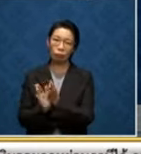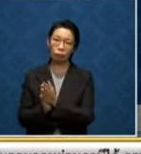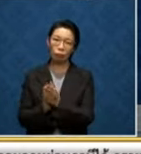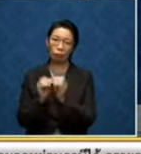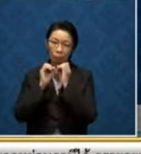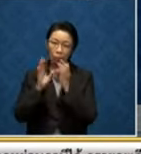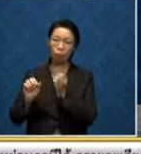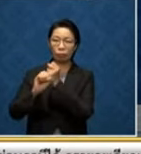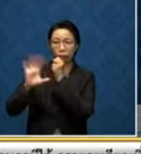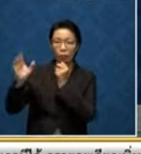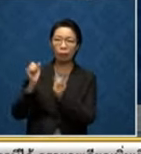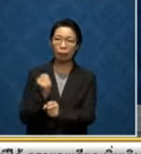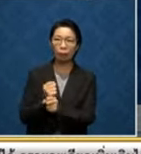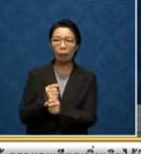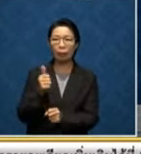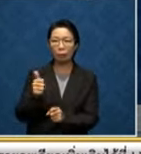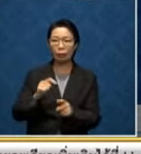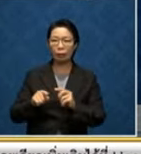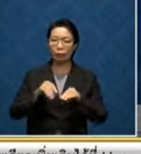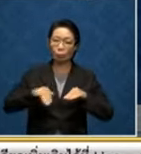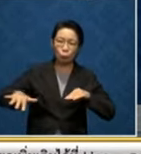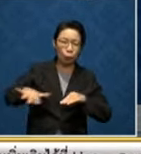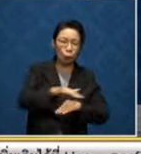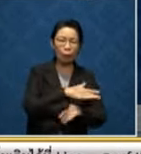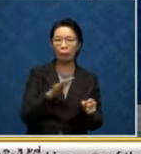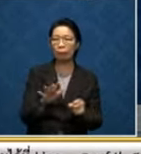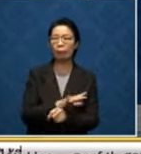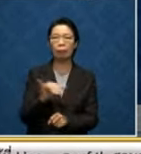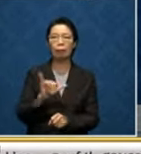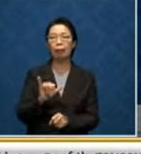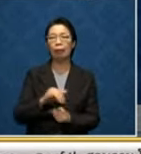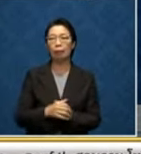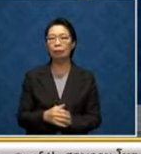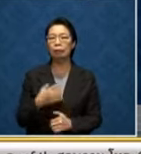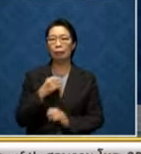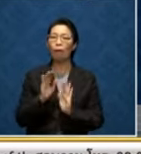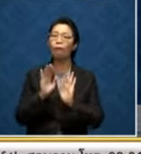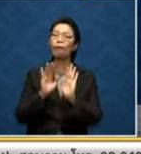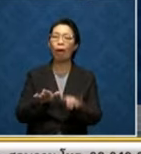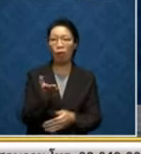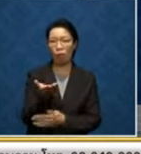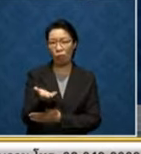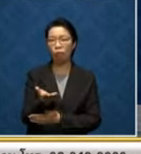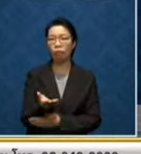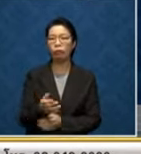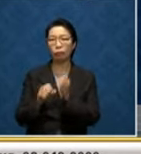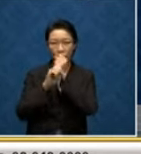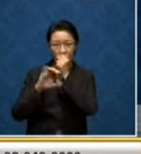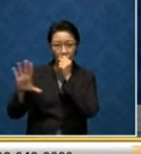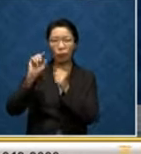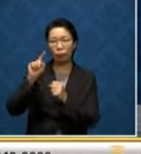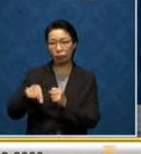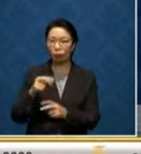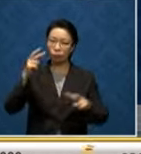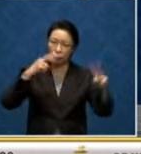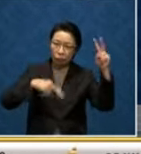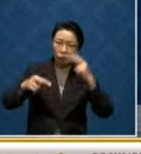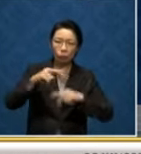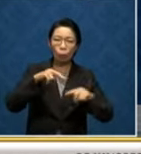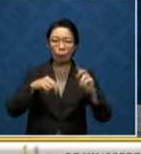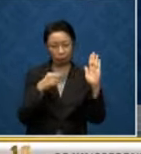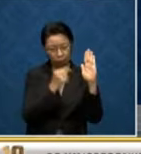ทำได้ดีนะครับแต่อาจยังไม่ทั่วถึงและดีพออยากวิงวอนนะครับให้ทางกสทชรีเช็คนะครับและให้ความสำคัญกับทุก